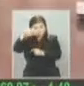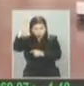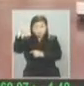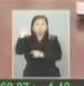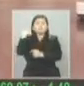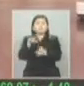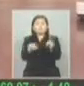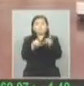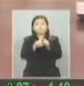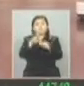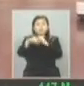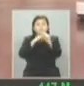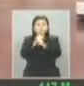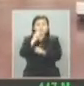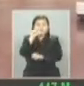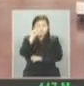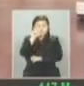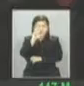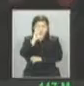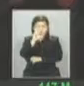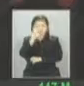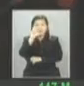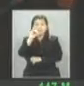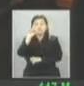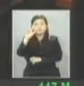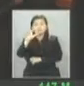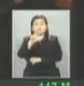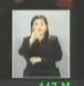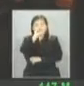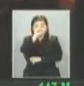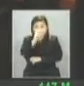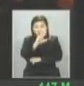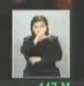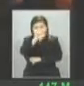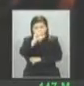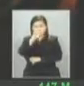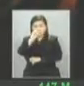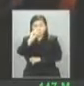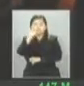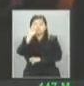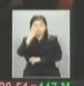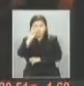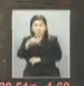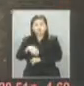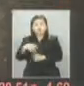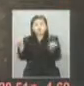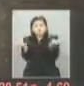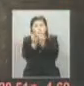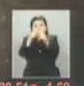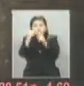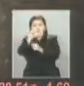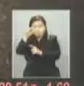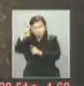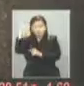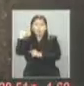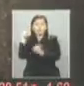จ็บ 3,827 คนเสียชีวิต347คนส่วนอุบัติเหตุส่วนใหญ่นั้นเกิดจากรถจักร